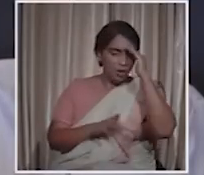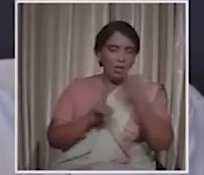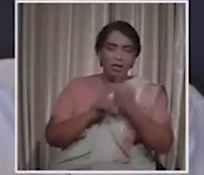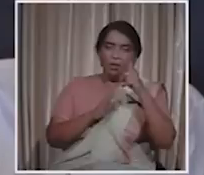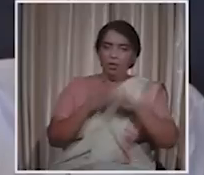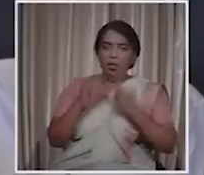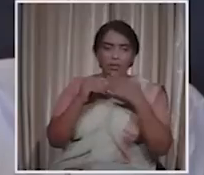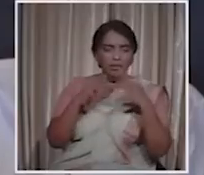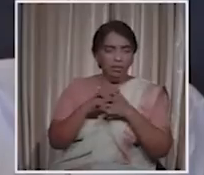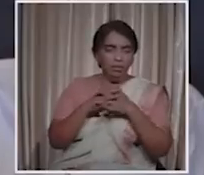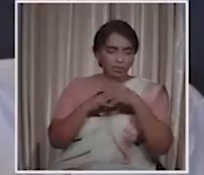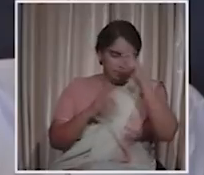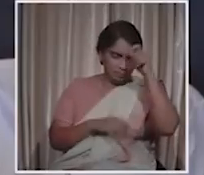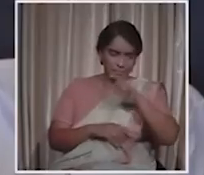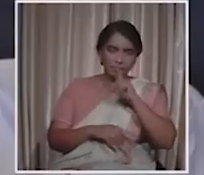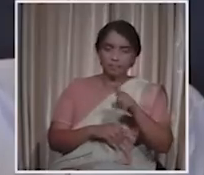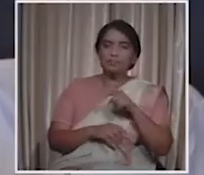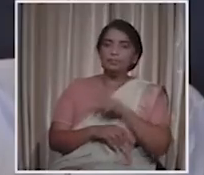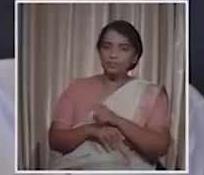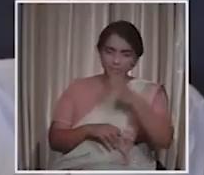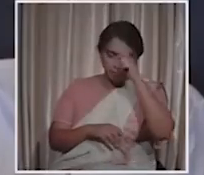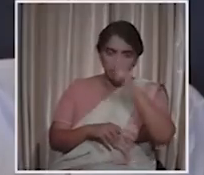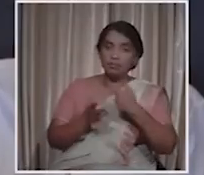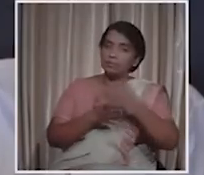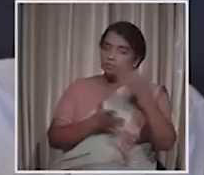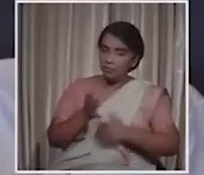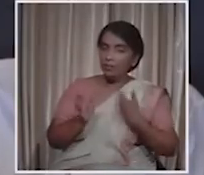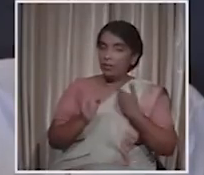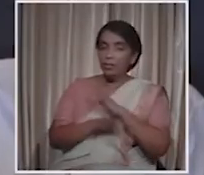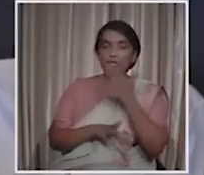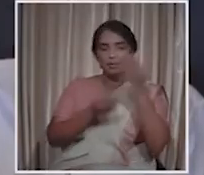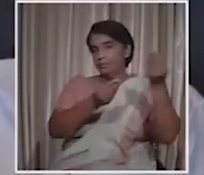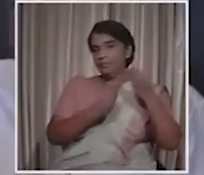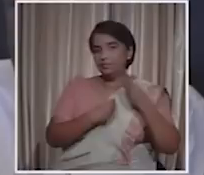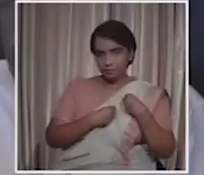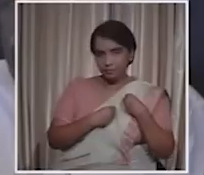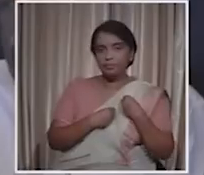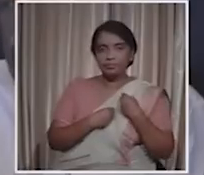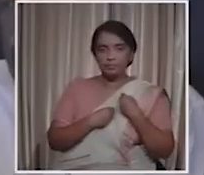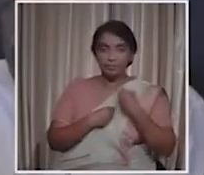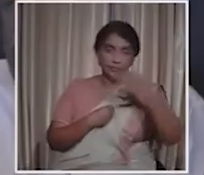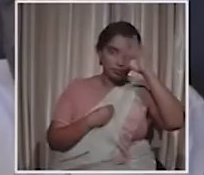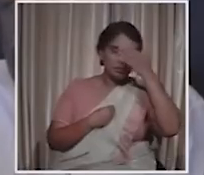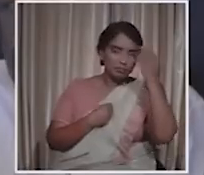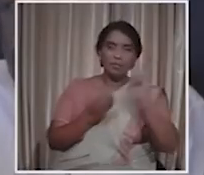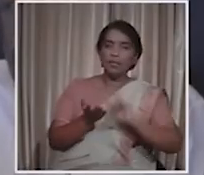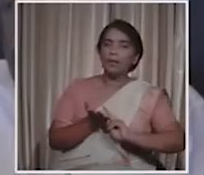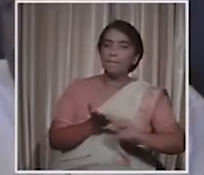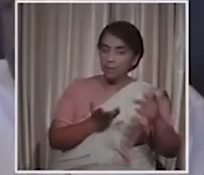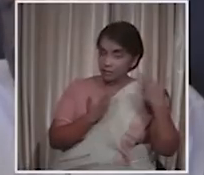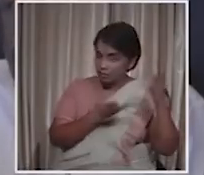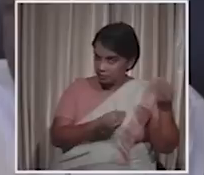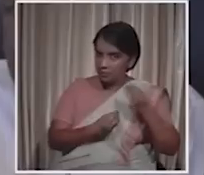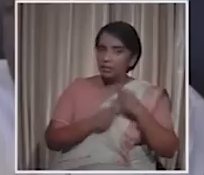කරූ ජයසූරිය මහතාගෙන් ඉල්ලීමක් කරා. එතුමා ඒගේ වාර්තාව පසුගිය සෞන්දර්ය අපට ලබා දුන්නා. සිංහල දෙමළ පරිවර්තනයක් ලැබුණාම